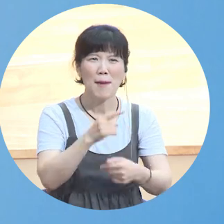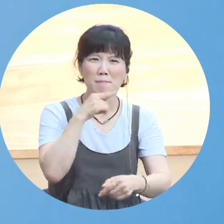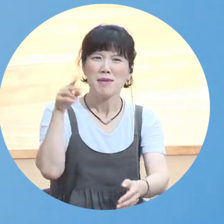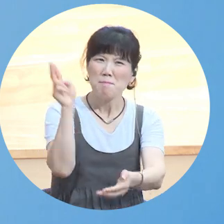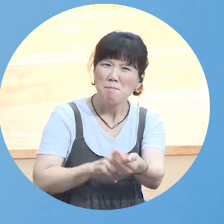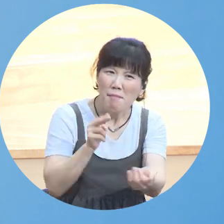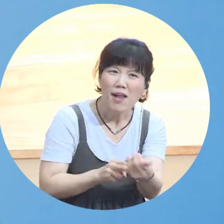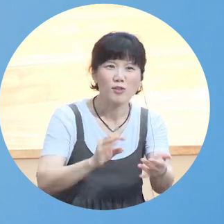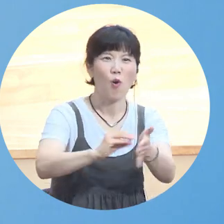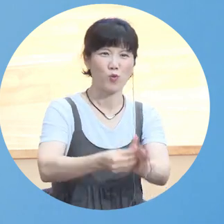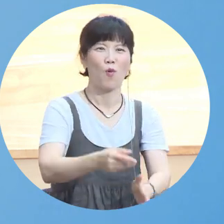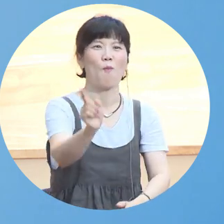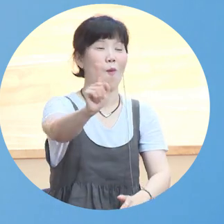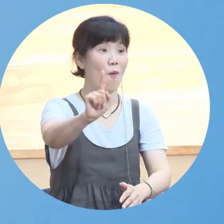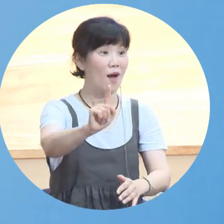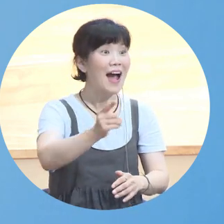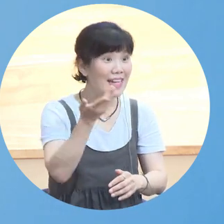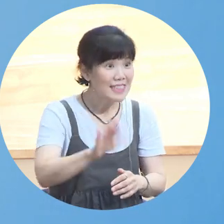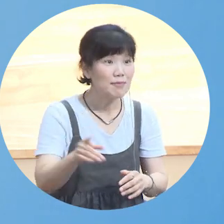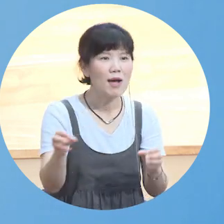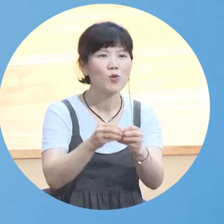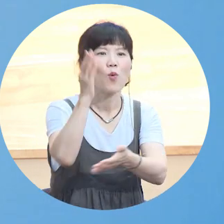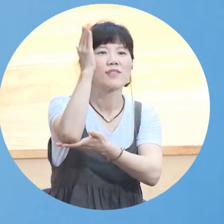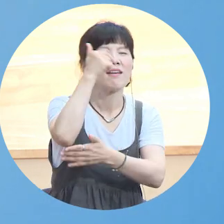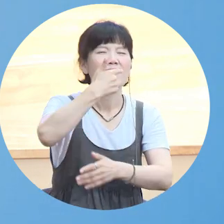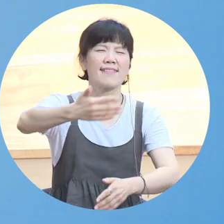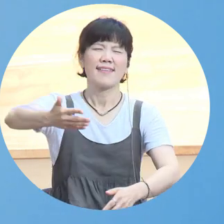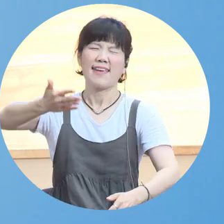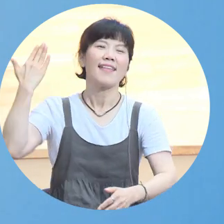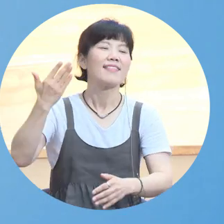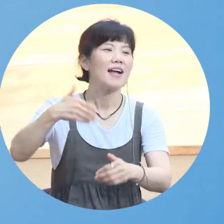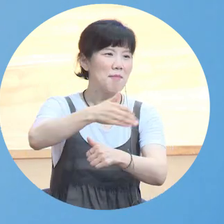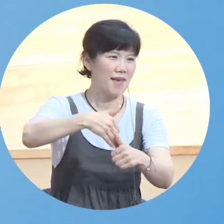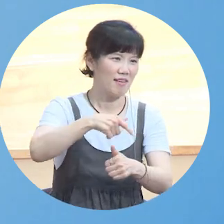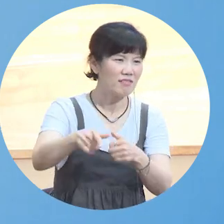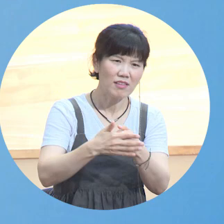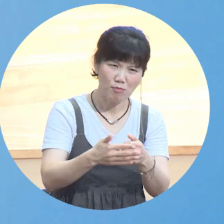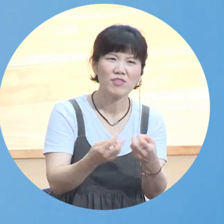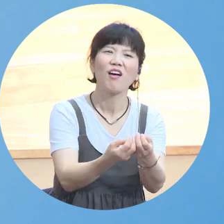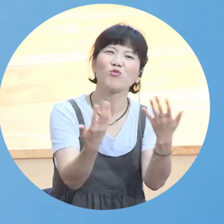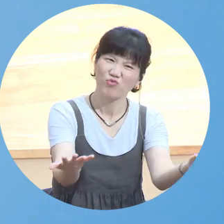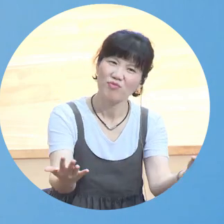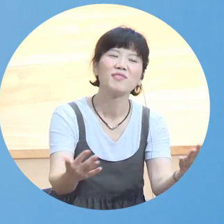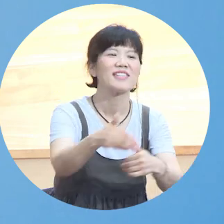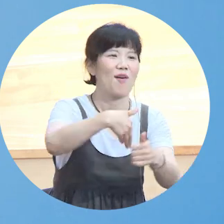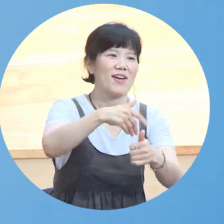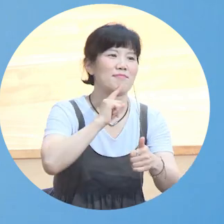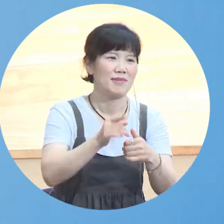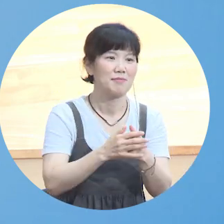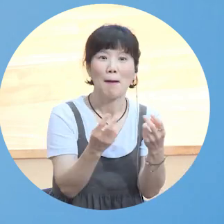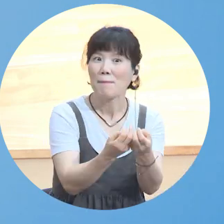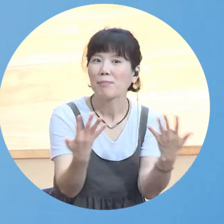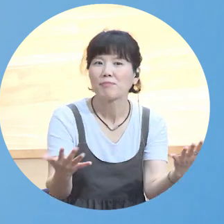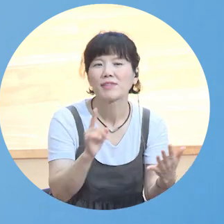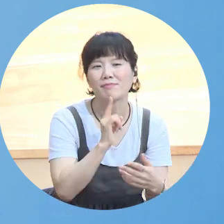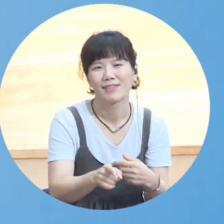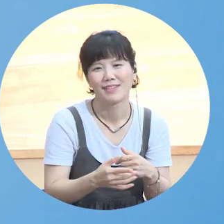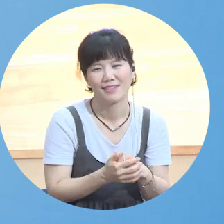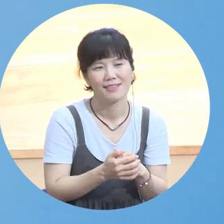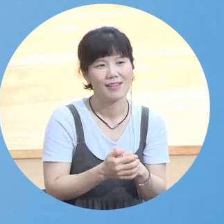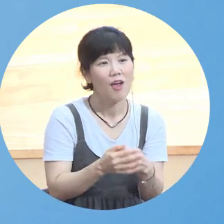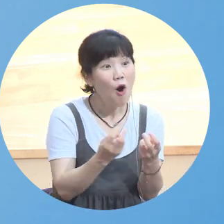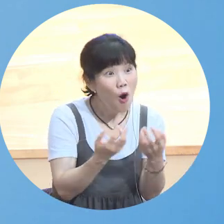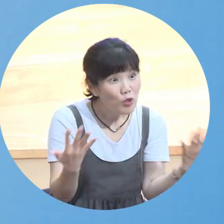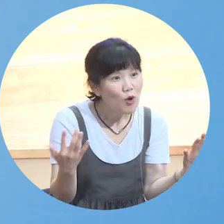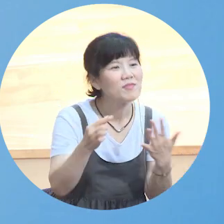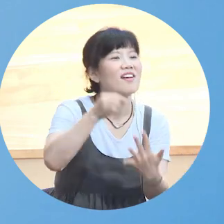있는데 그 소설의 배경이 그 옛날 이기 때문에 그럴 수밖에 없었어 방법이 없었습니다 어쩔 수 없는 선택이 근데